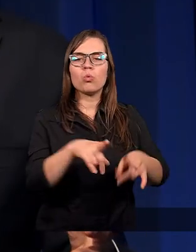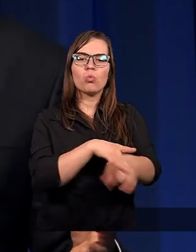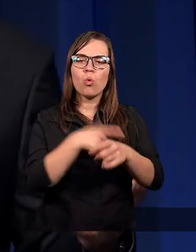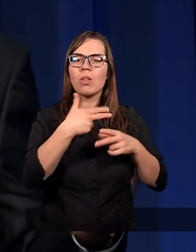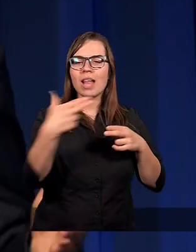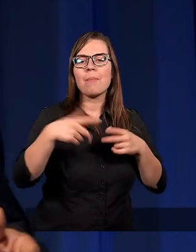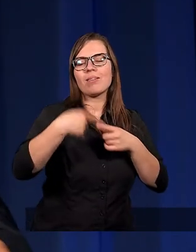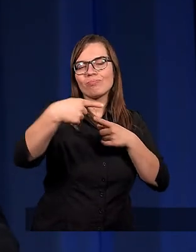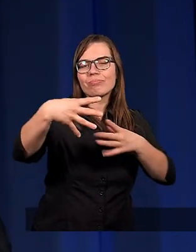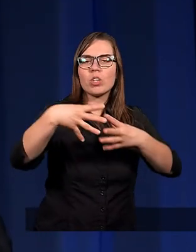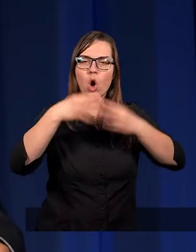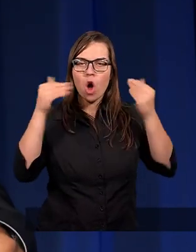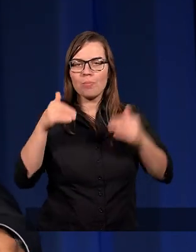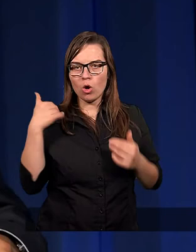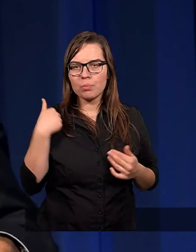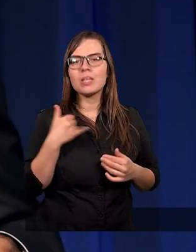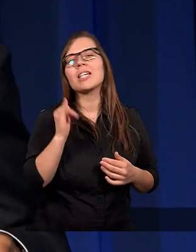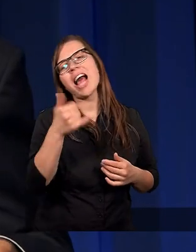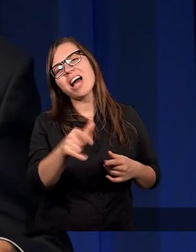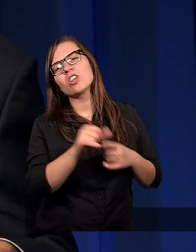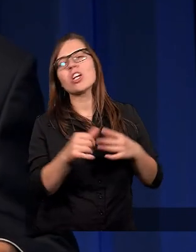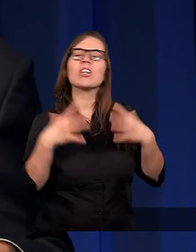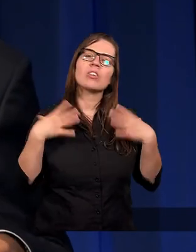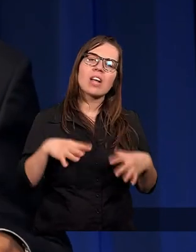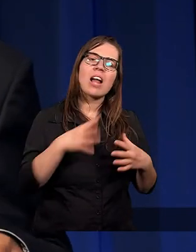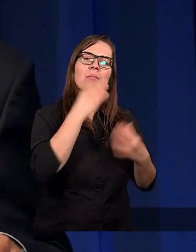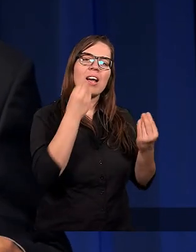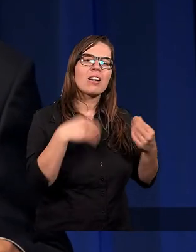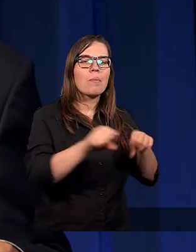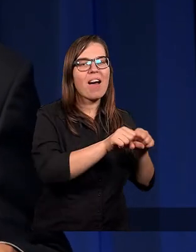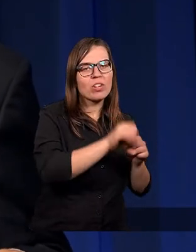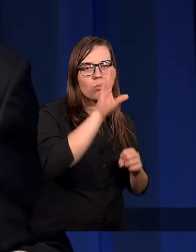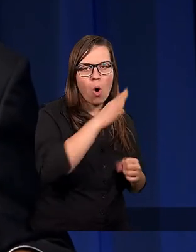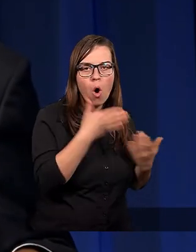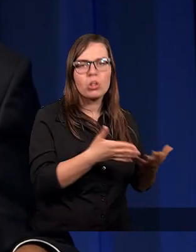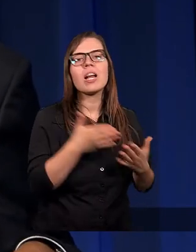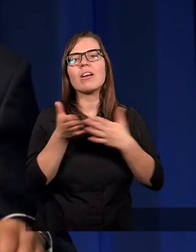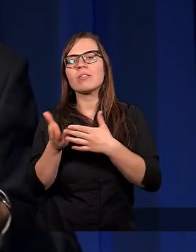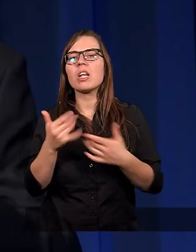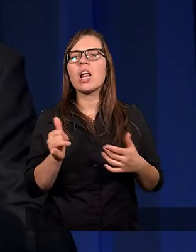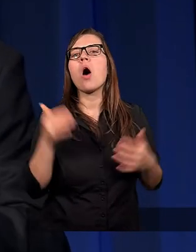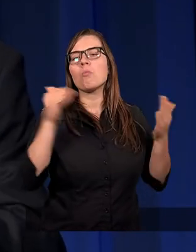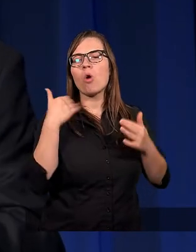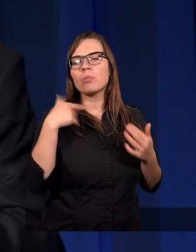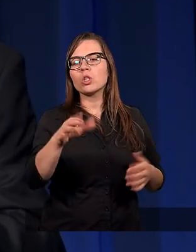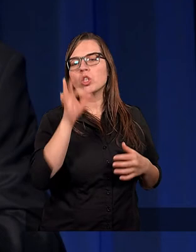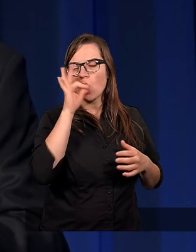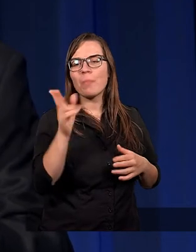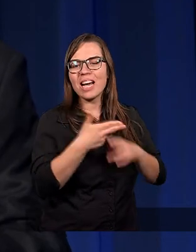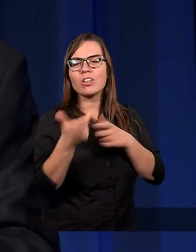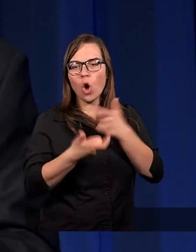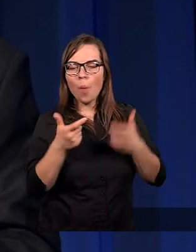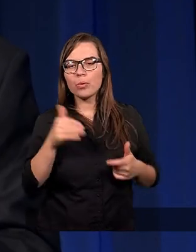temat rozwijać o tym, jaka to jest nasza sprawiedliwość i Boża sprawiedliwość. I może dobrze będzie zrobić to